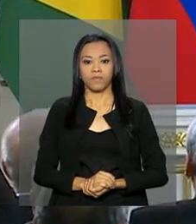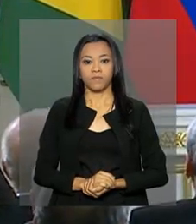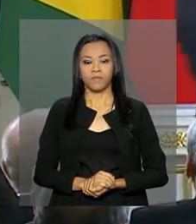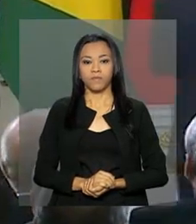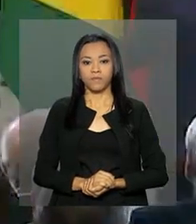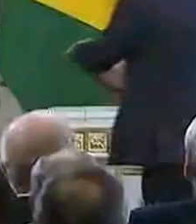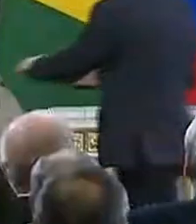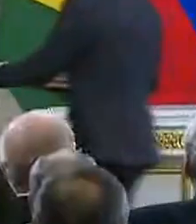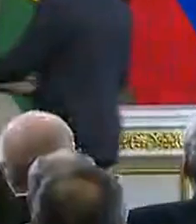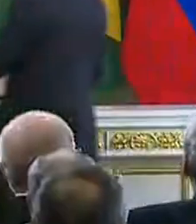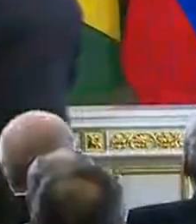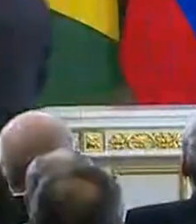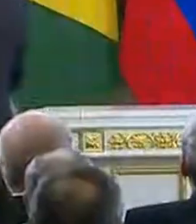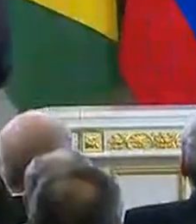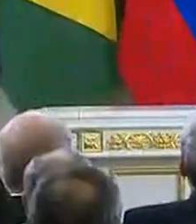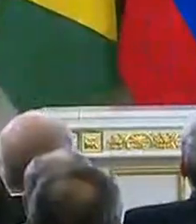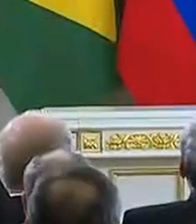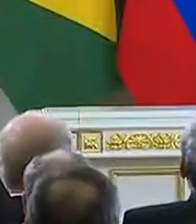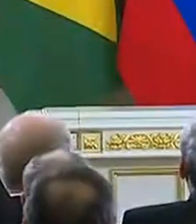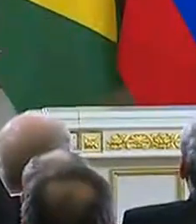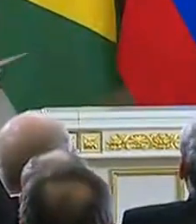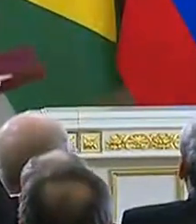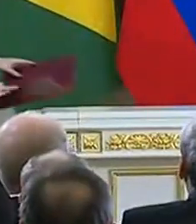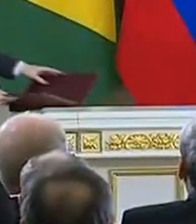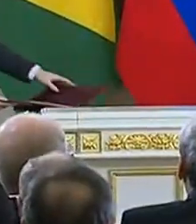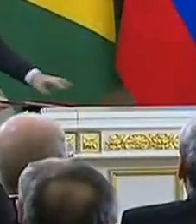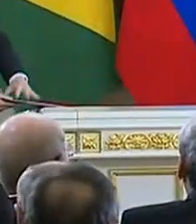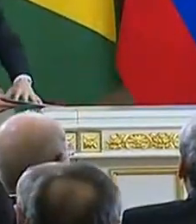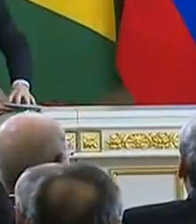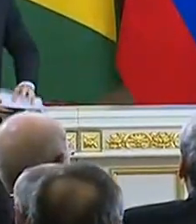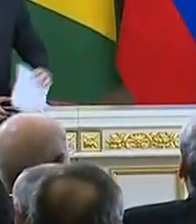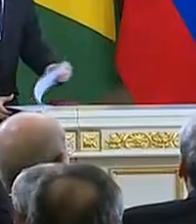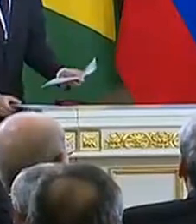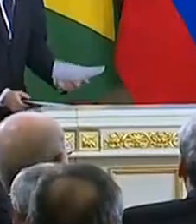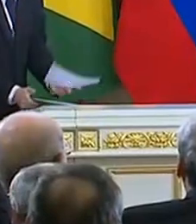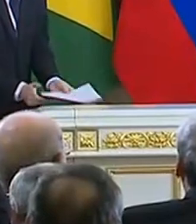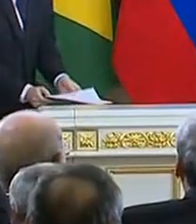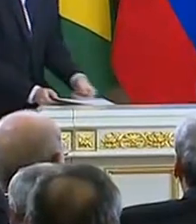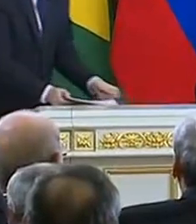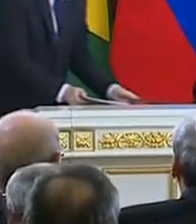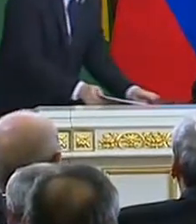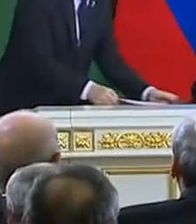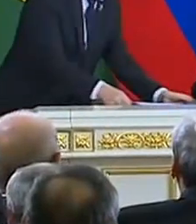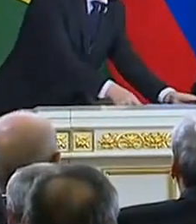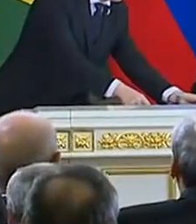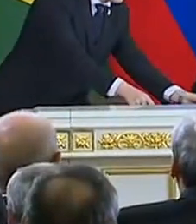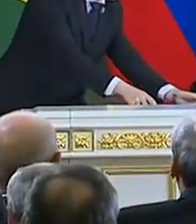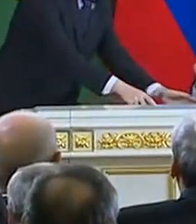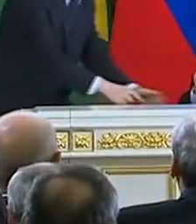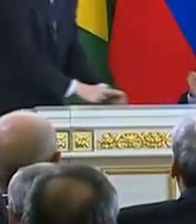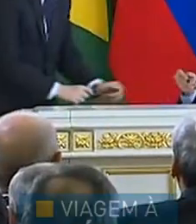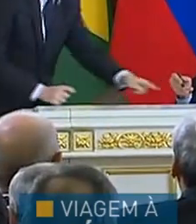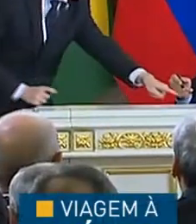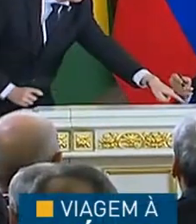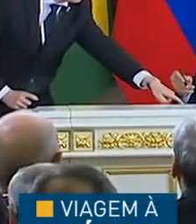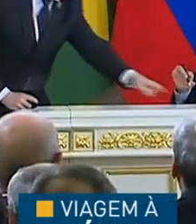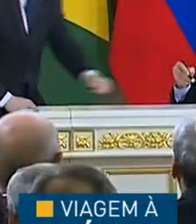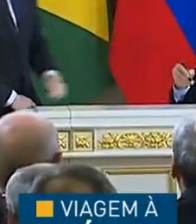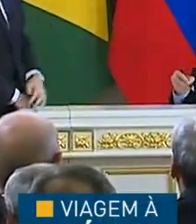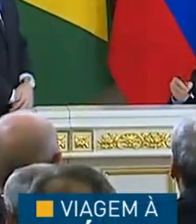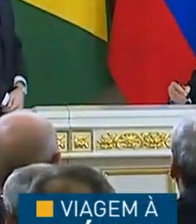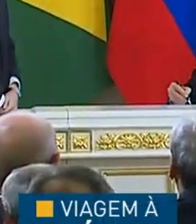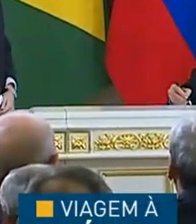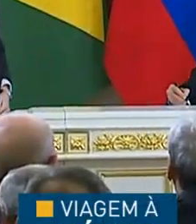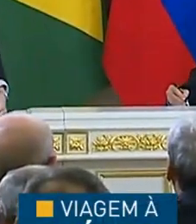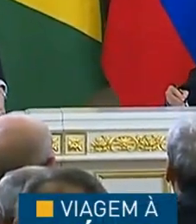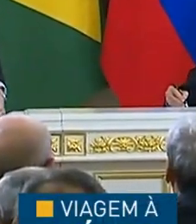o Ministério do Desenvolvimento Econômico da Federação da Rússia e o Ministério das Relações Exteriores da República Federativa do Brasil da